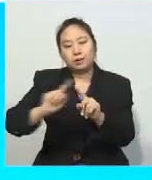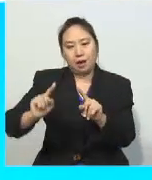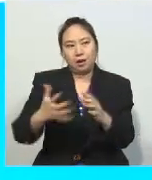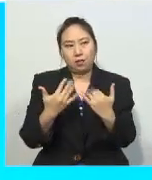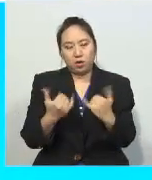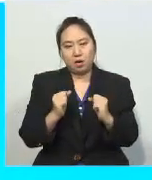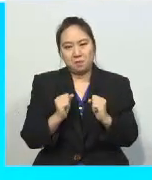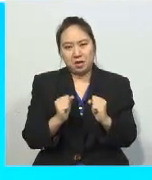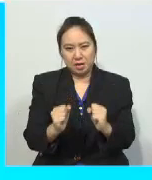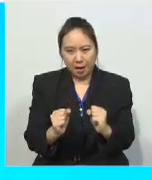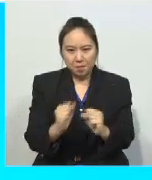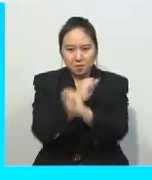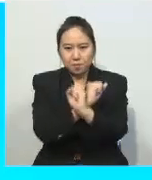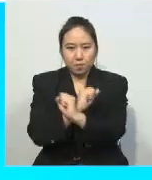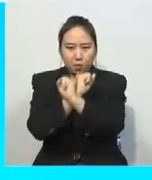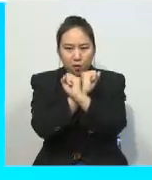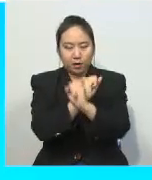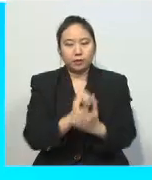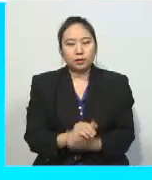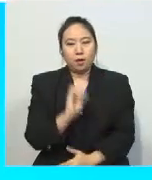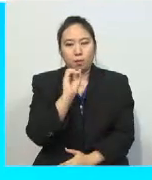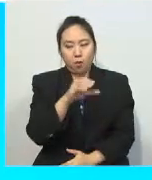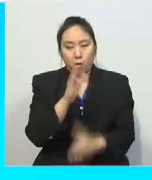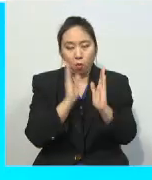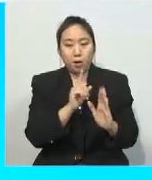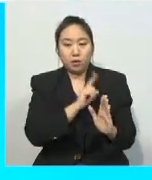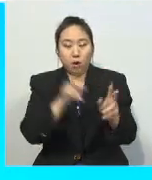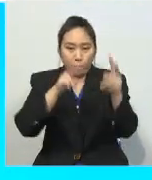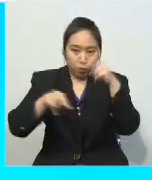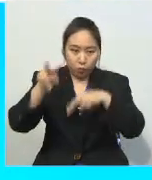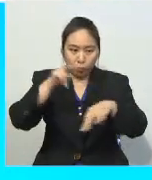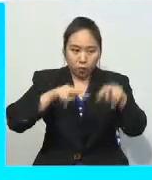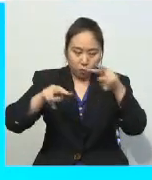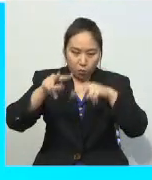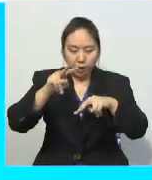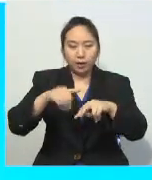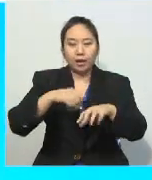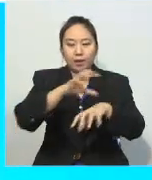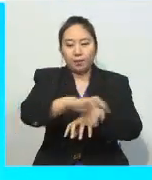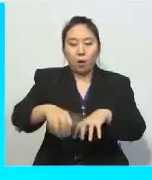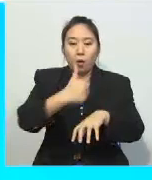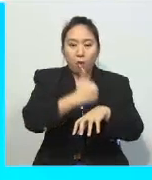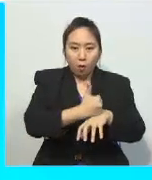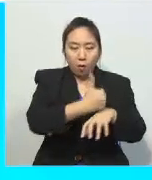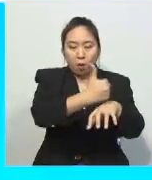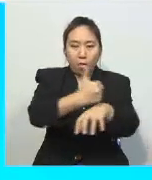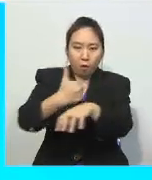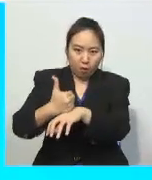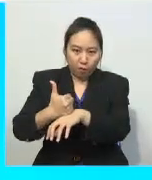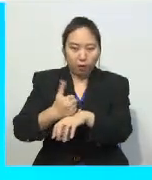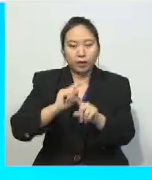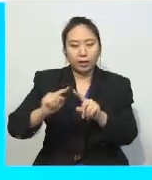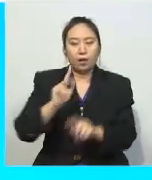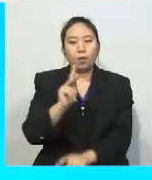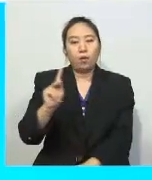พยายามไม่ให้มีนะฮะแล้วก็แจ้งให้ทางผู้ตรวจการเลือกตั้งนะฮะรวมตลอดถึงผอ.เขตแล้วก็หน่วยสืบสวนสอบสวนของในส่วนของกก